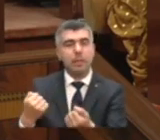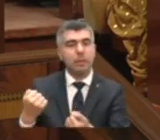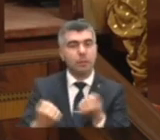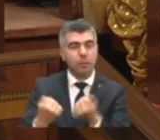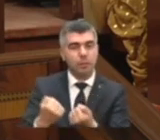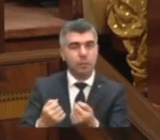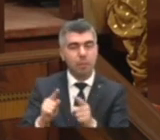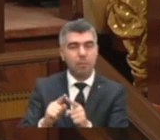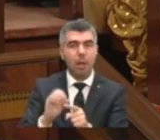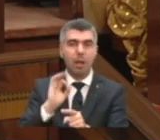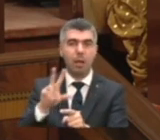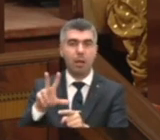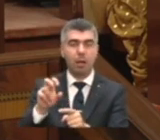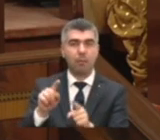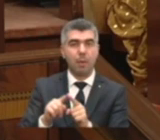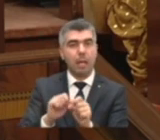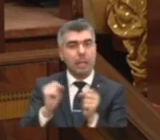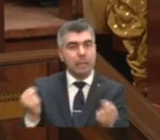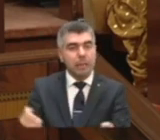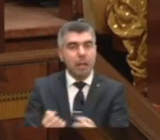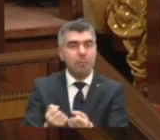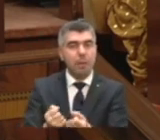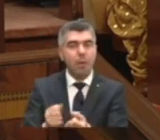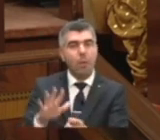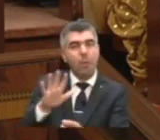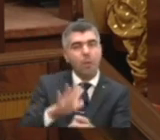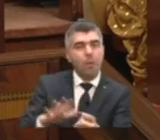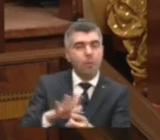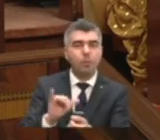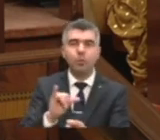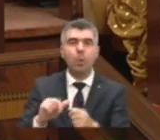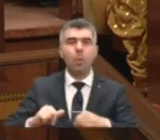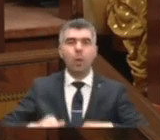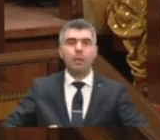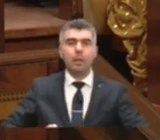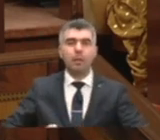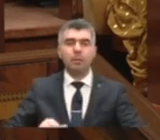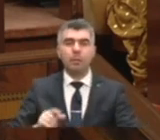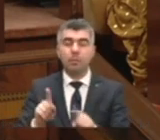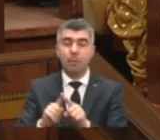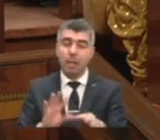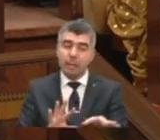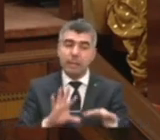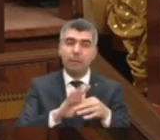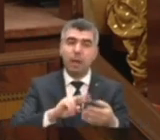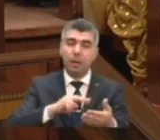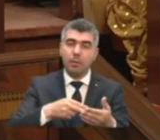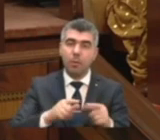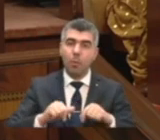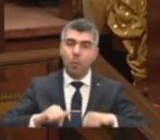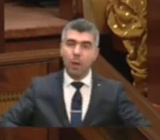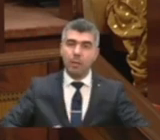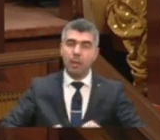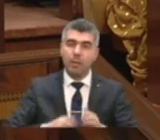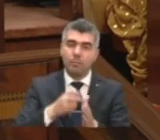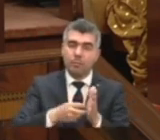النقل هو احد ميكانيزمات كيحقق التنميه لاي منطقه. اذا اين الوزاره؟ اليوم خصكم ديروا واحد اتفاقيه مع وزاره تجهيز